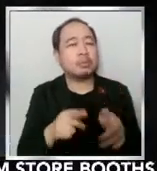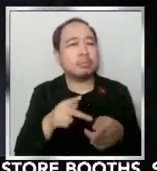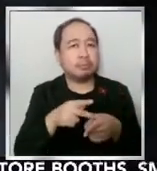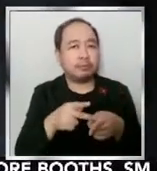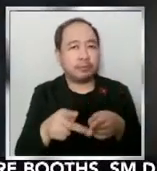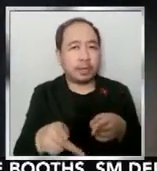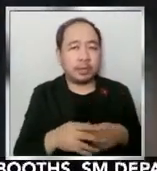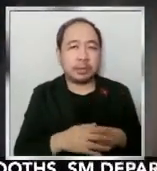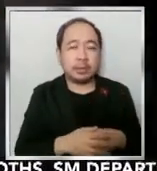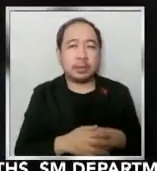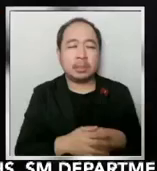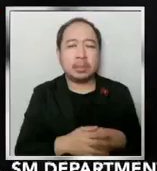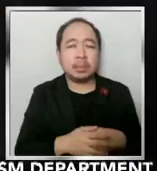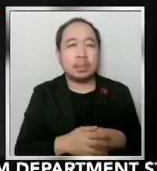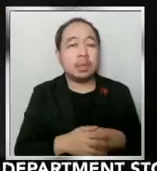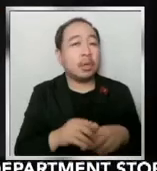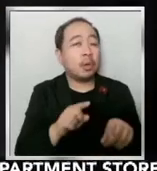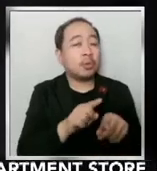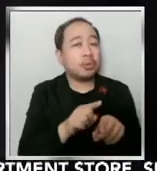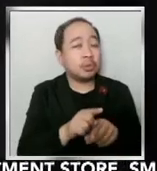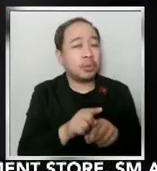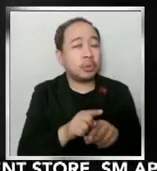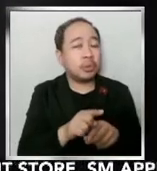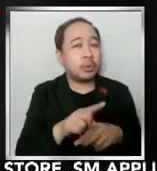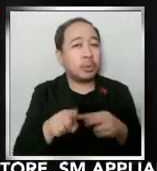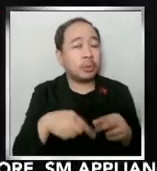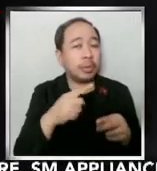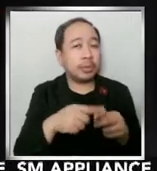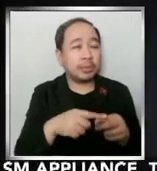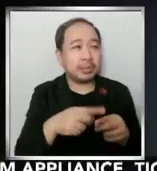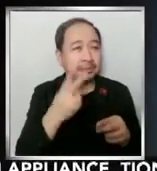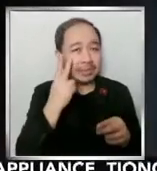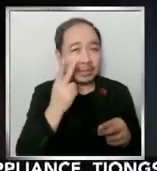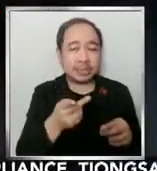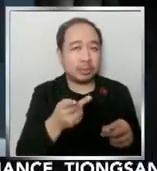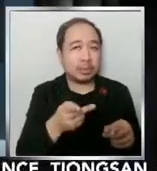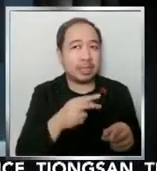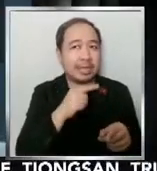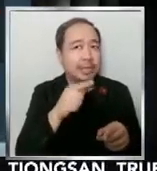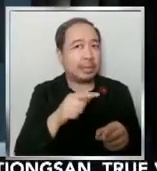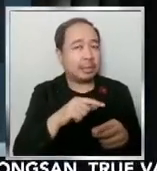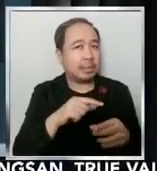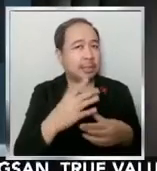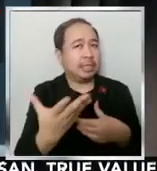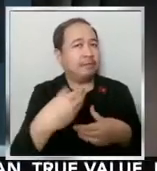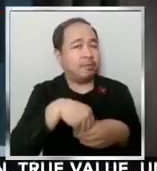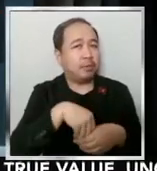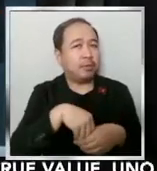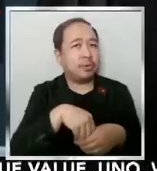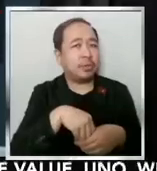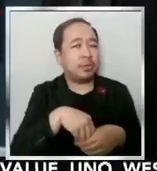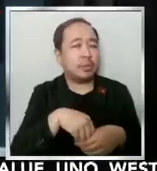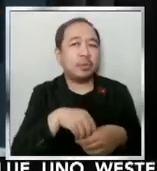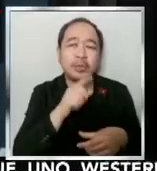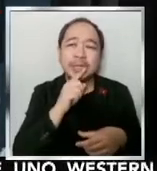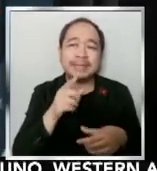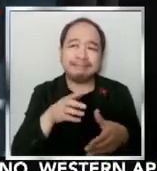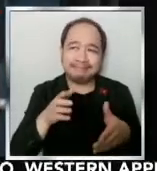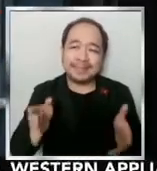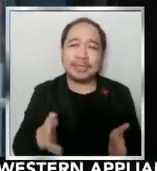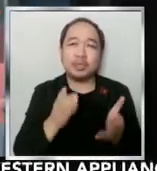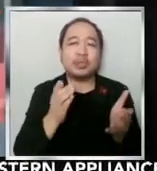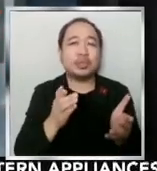pagbababa, I think doon sa aming, hindi naman kasama yon sa aming, in fact, we encourage yung mga